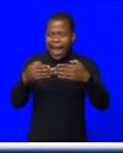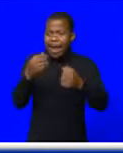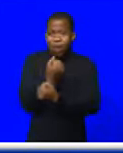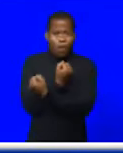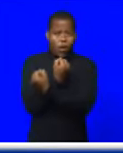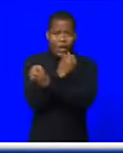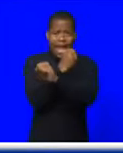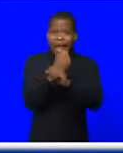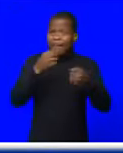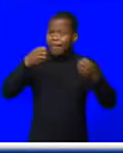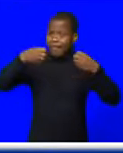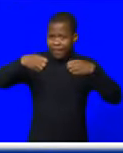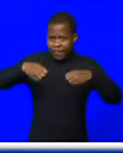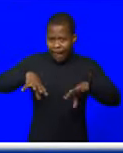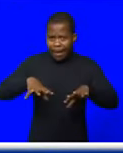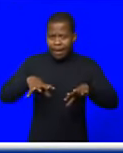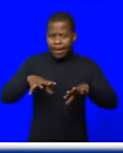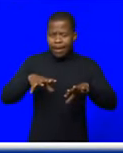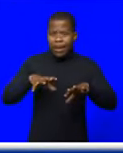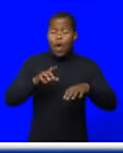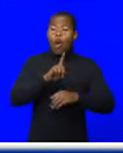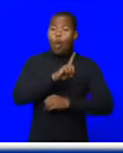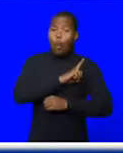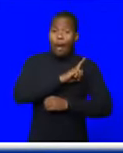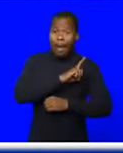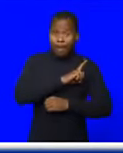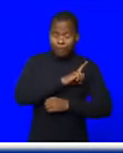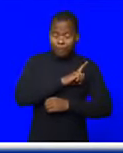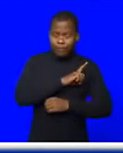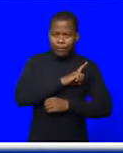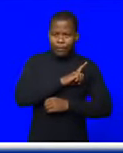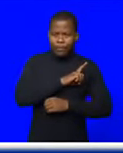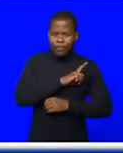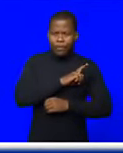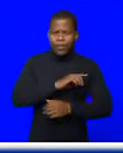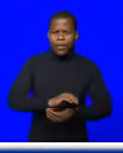nekulivikela lokhu kwentwa ukuthi sive